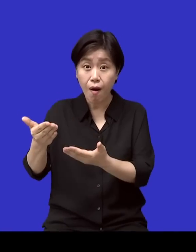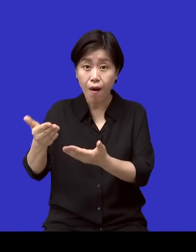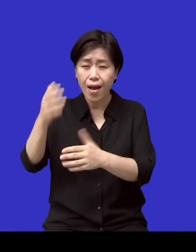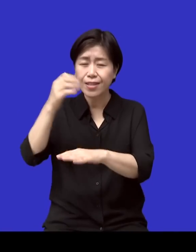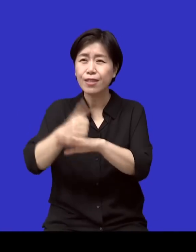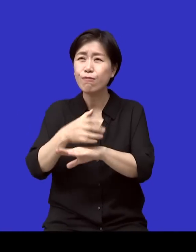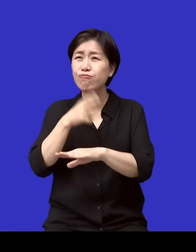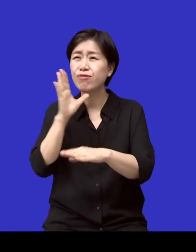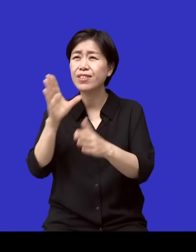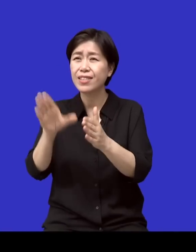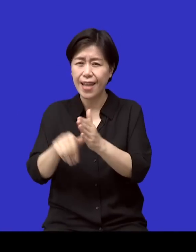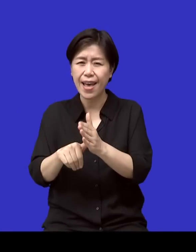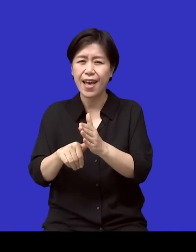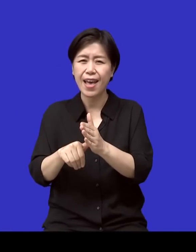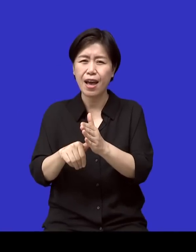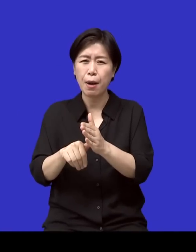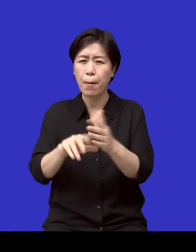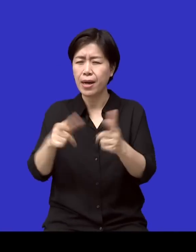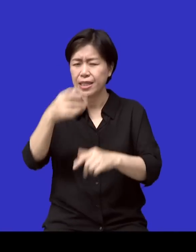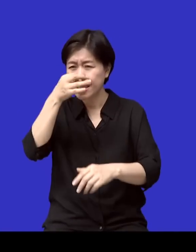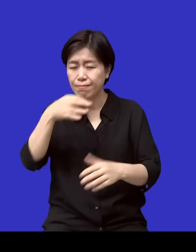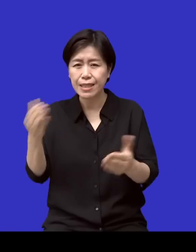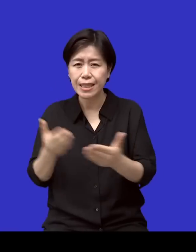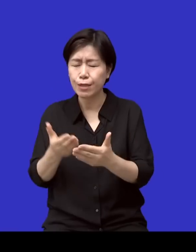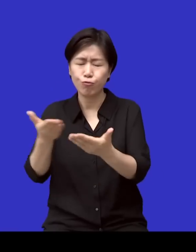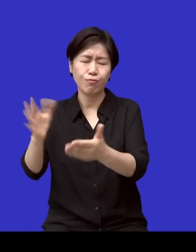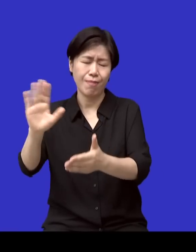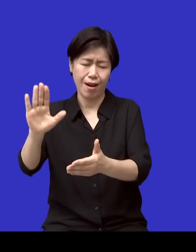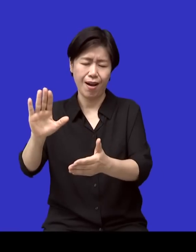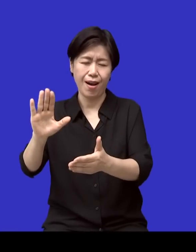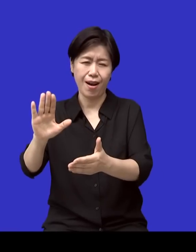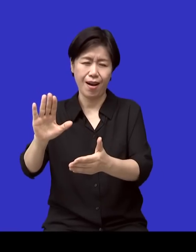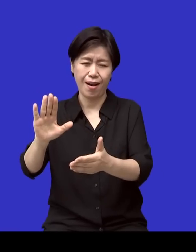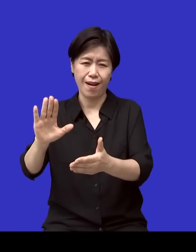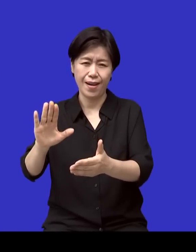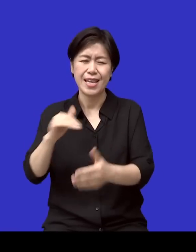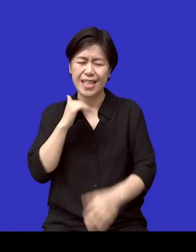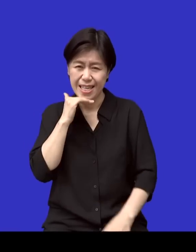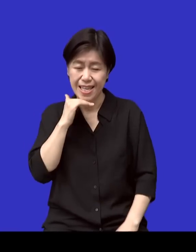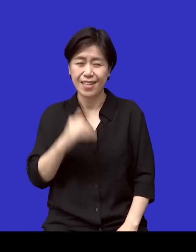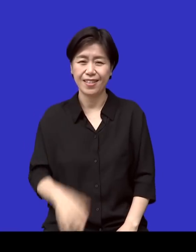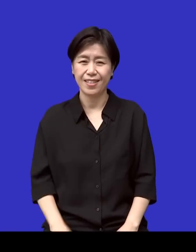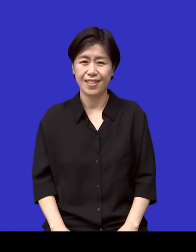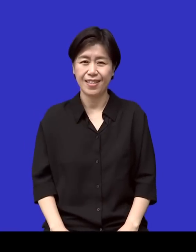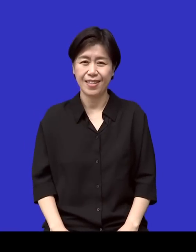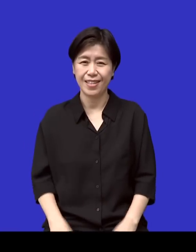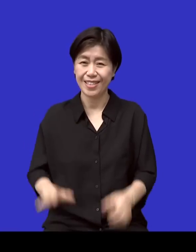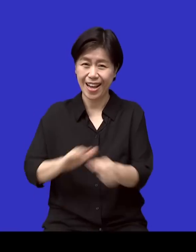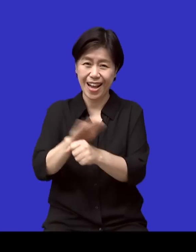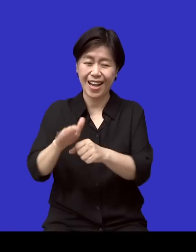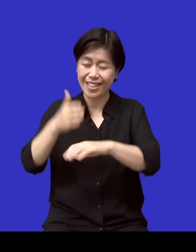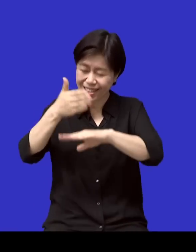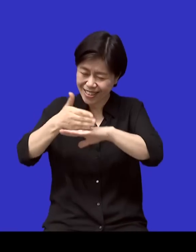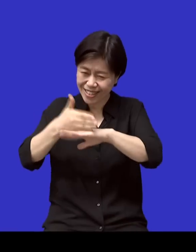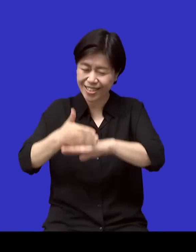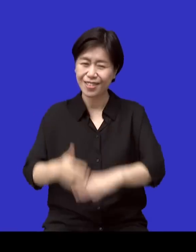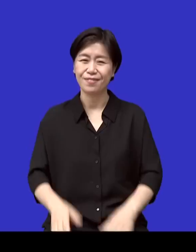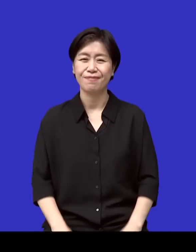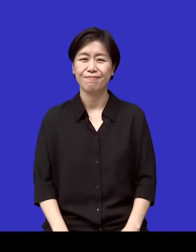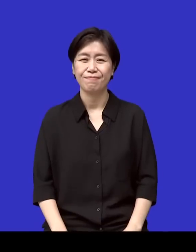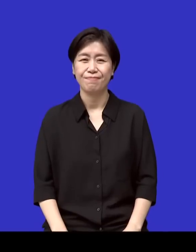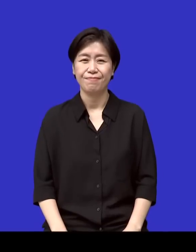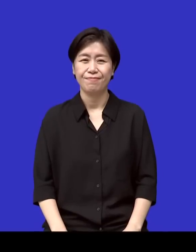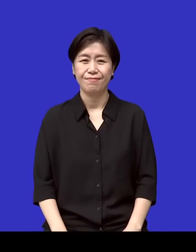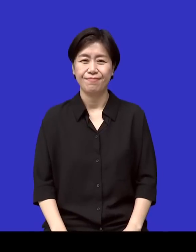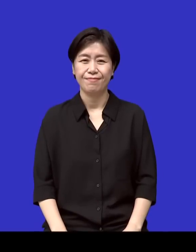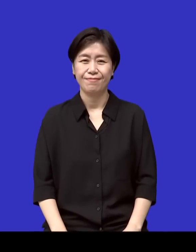안 맞히게 정말 효도할 테니까 그때까지 좀만 기다려줘. 항상 사랑하고 고마워. 네. 아유,